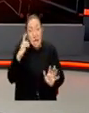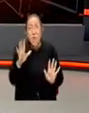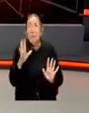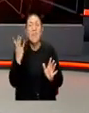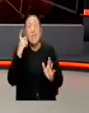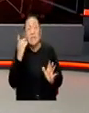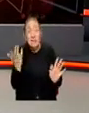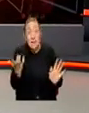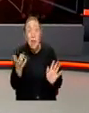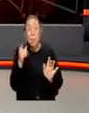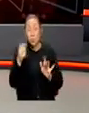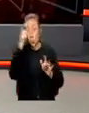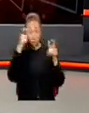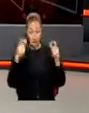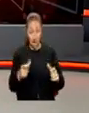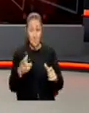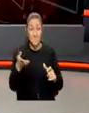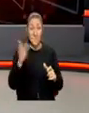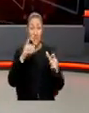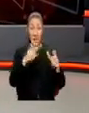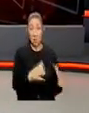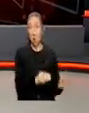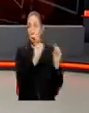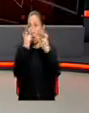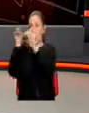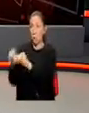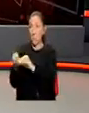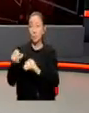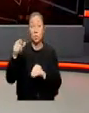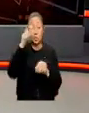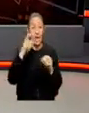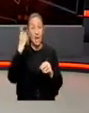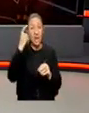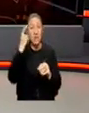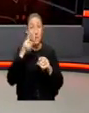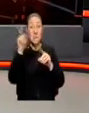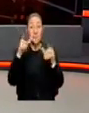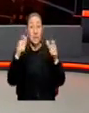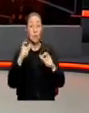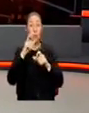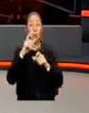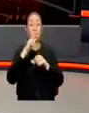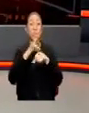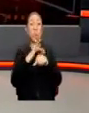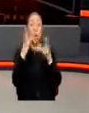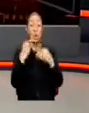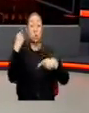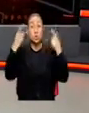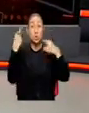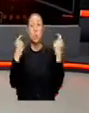ne ideolojisi bu ülkeyi başka bir yere koymaya bu ülkeyi kafanızda başka bir olarak